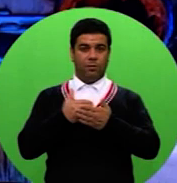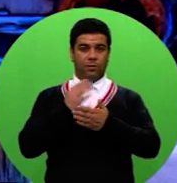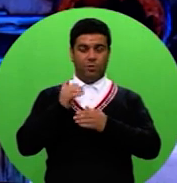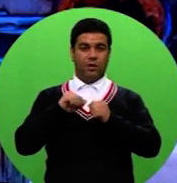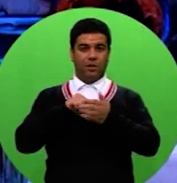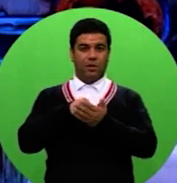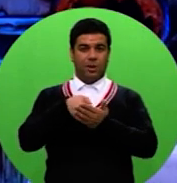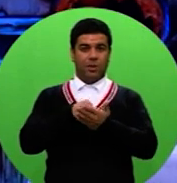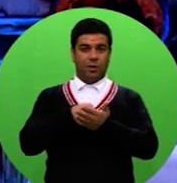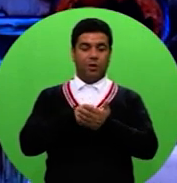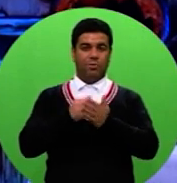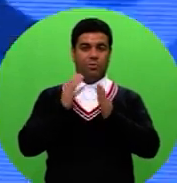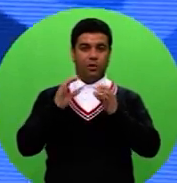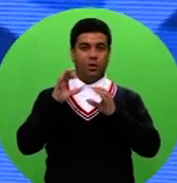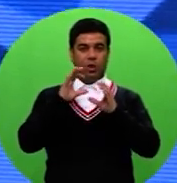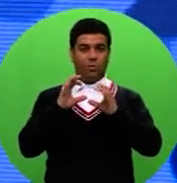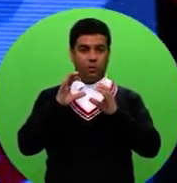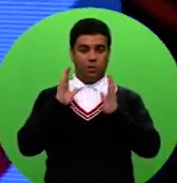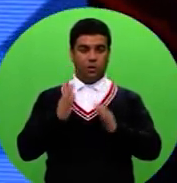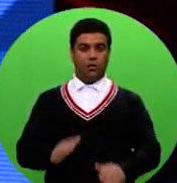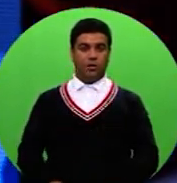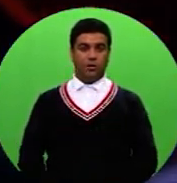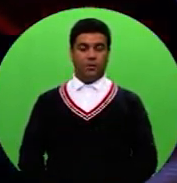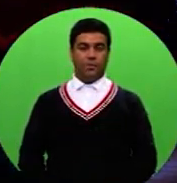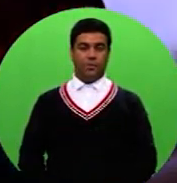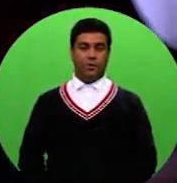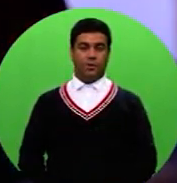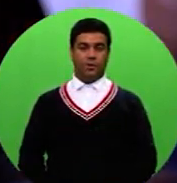и опять катаем сначала большой колобок,